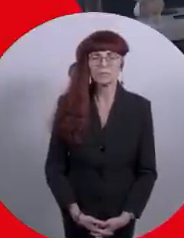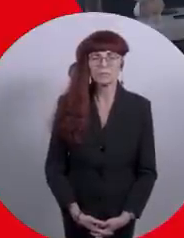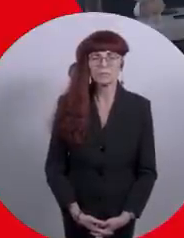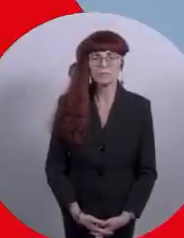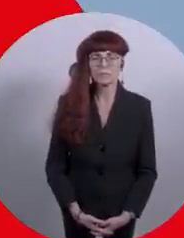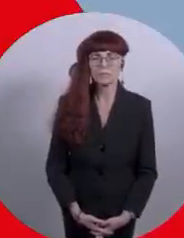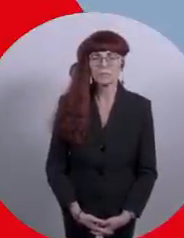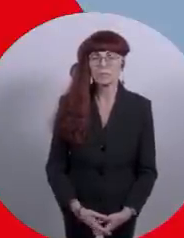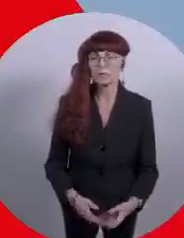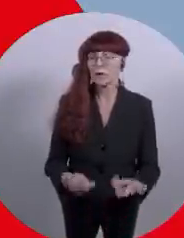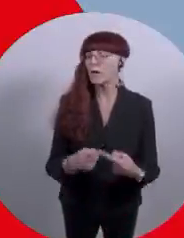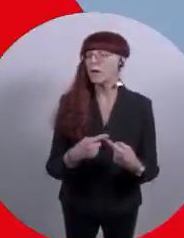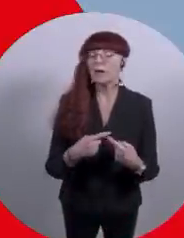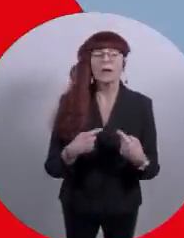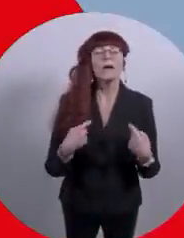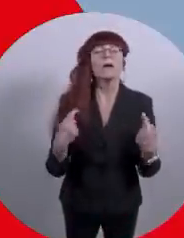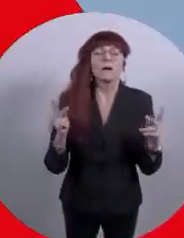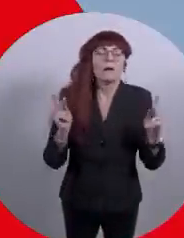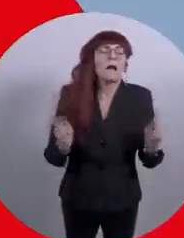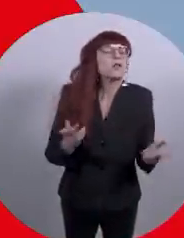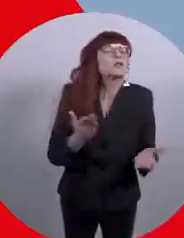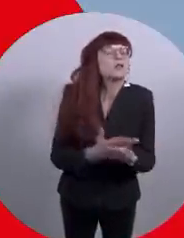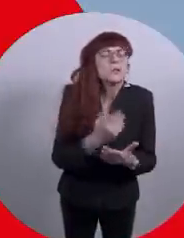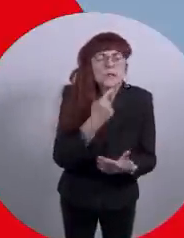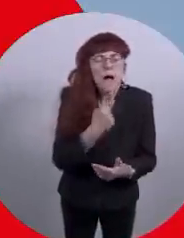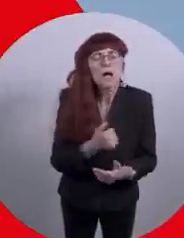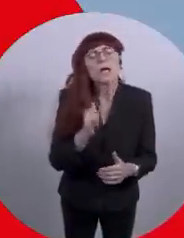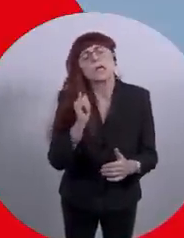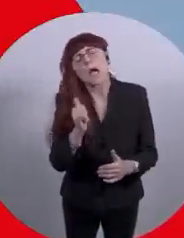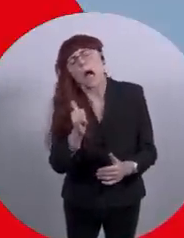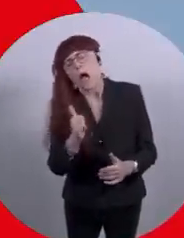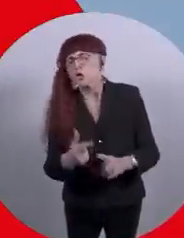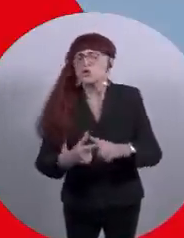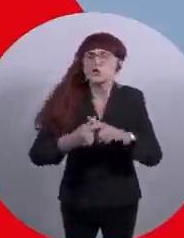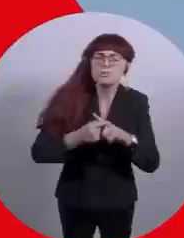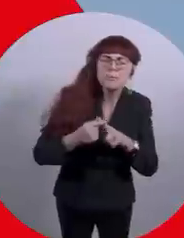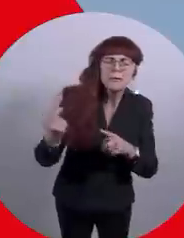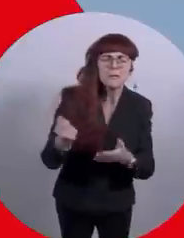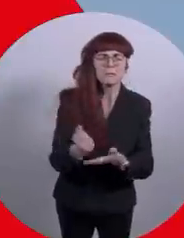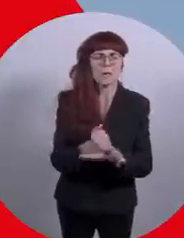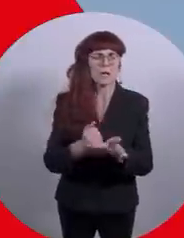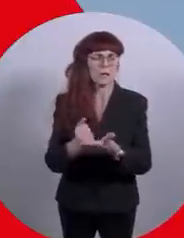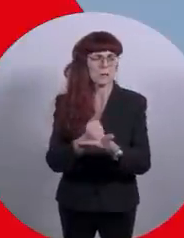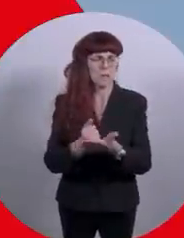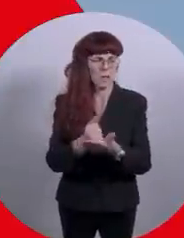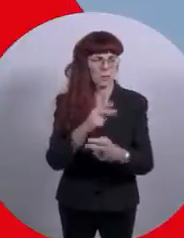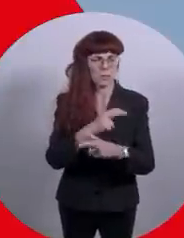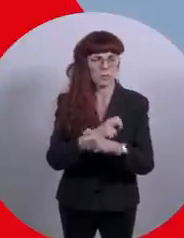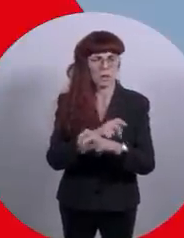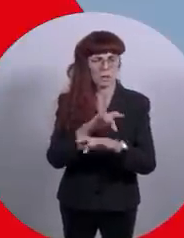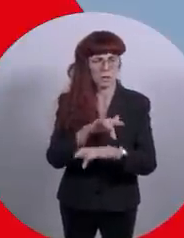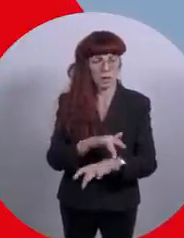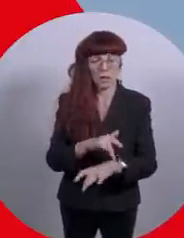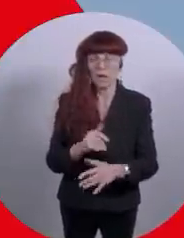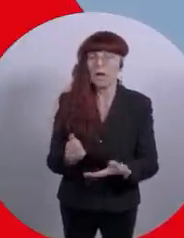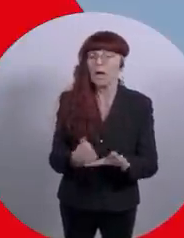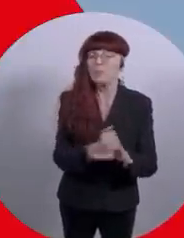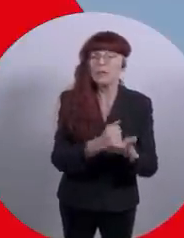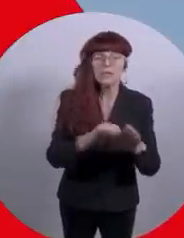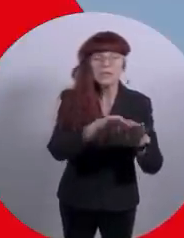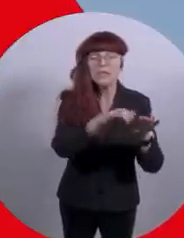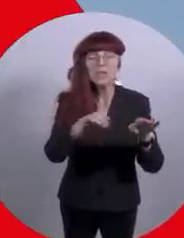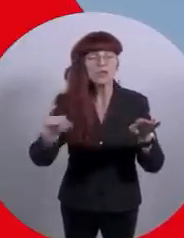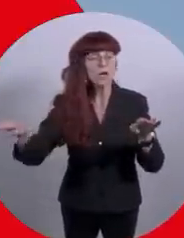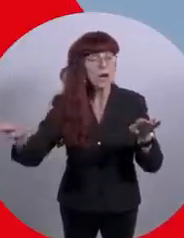wir können nicht sagen und her gehen ja wir haben top Medizin in Österreich wir haben eine sehr gute medizinische Landschaft